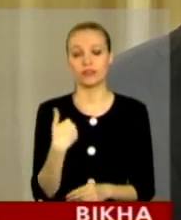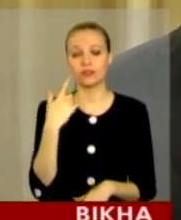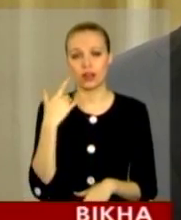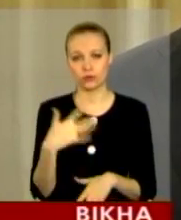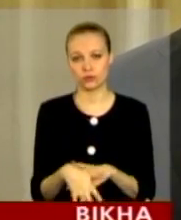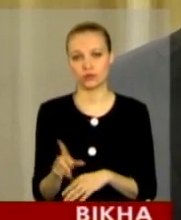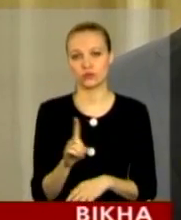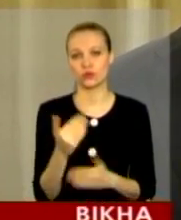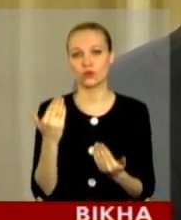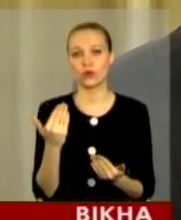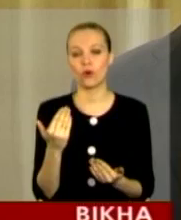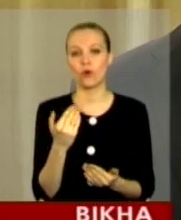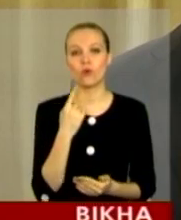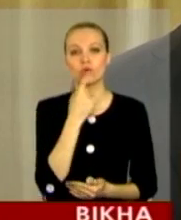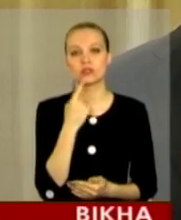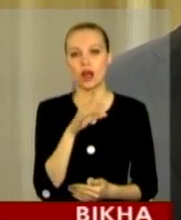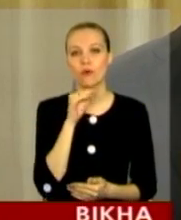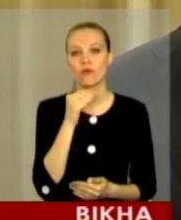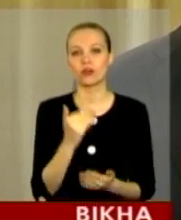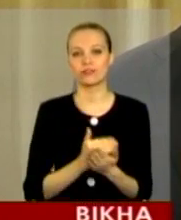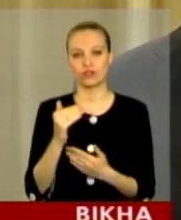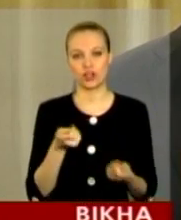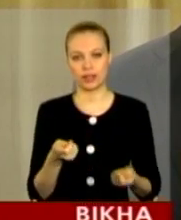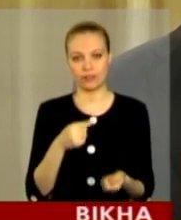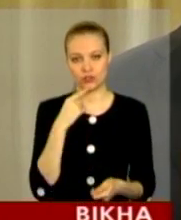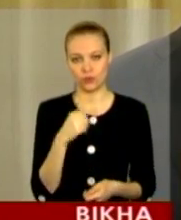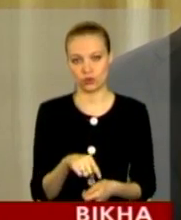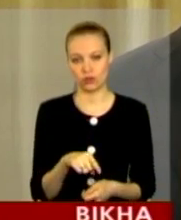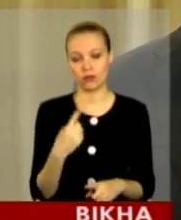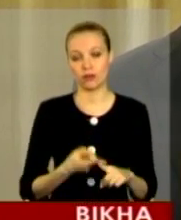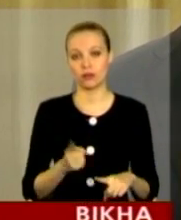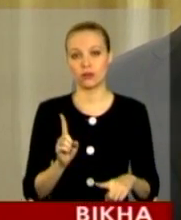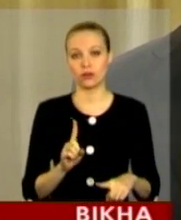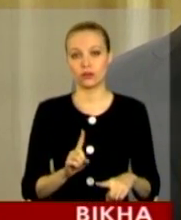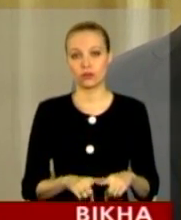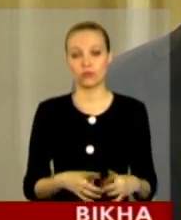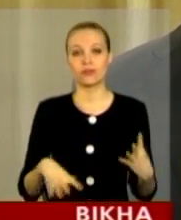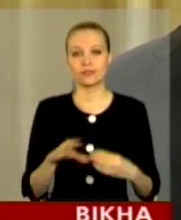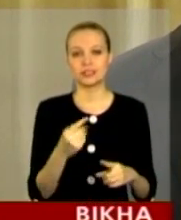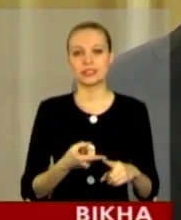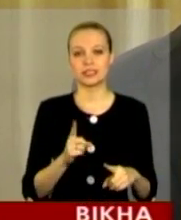розумію, що його устами говорить вище керівництво Росії. Тому